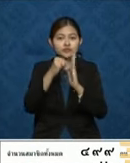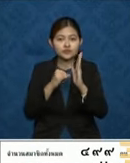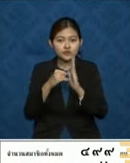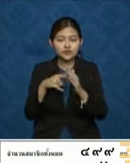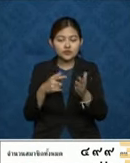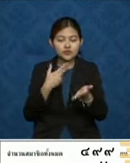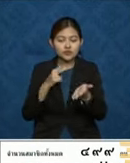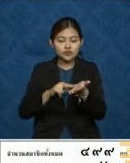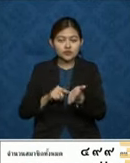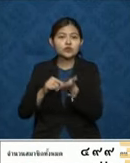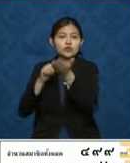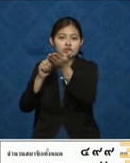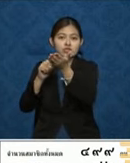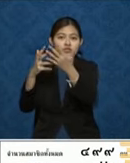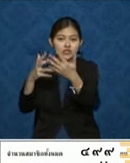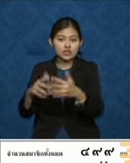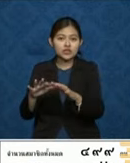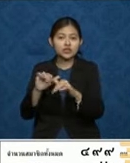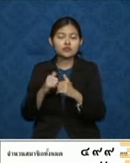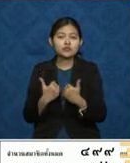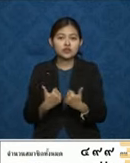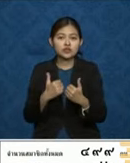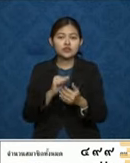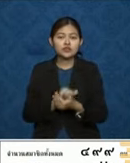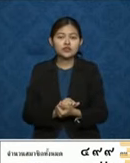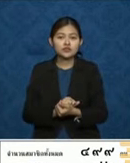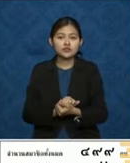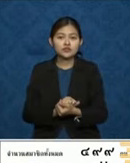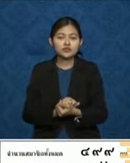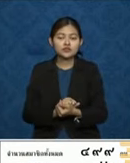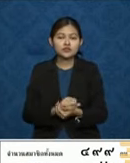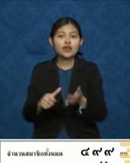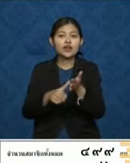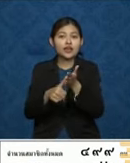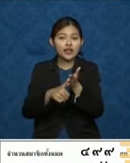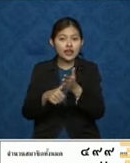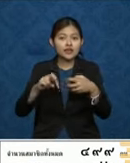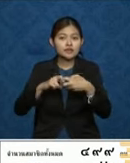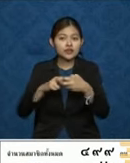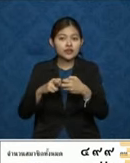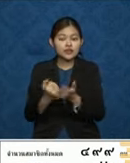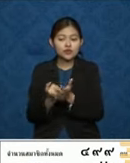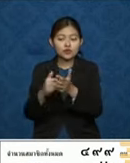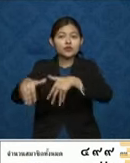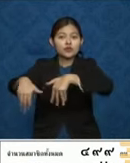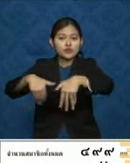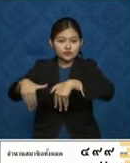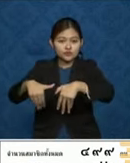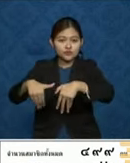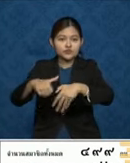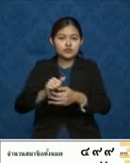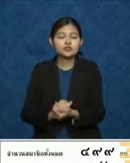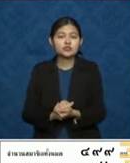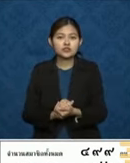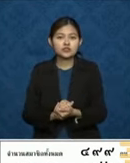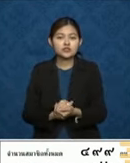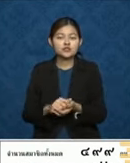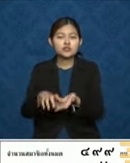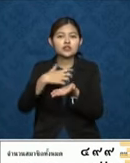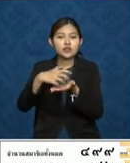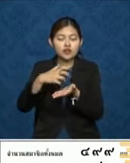จังหวัดปราจินบุรีแล้วซึ่งเป็นเจ้าของทรัพย์สินที่จะเ่อแก้ไขปัญหากับประชาชนโดยทั่วไปดังนั้นจึงกราบเรียนมายังท่าน